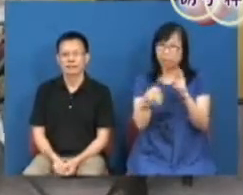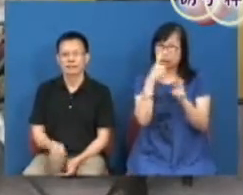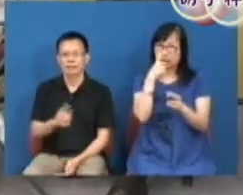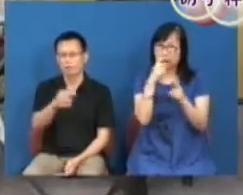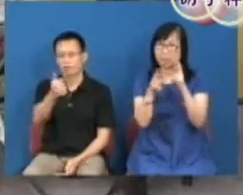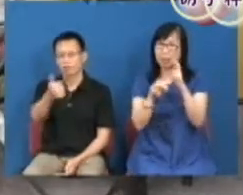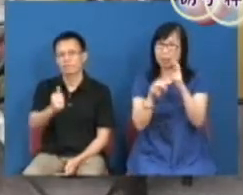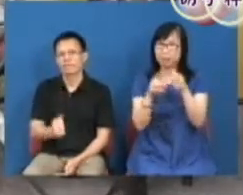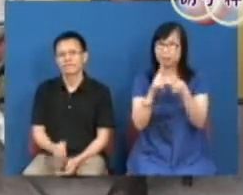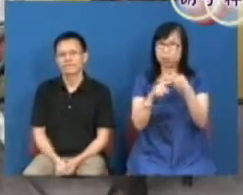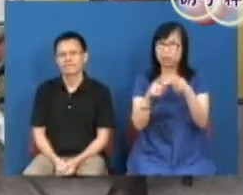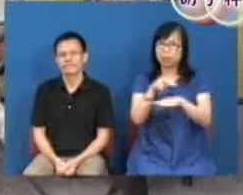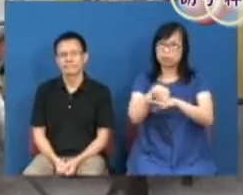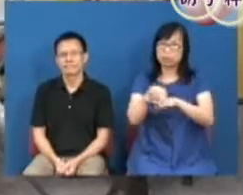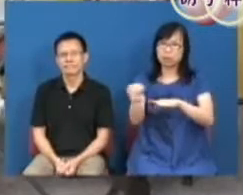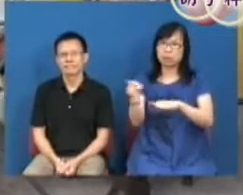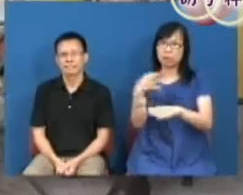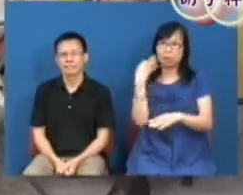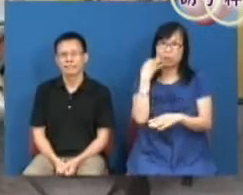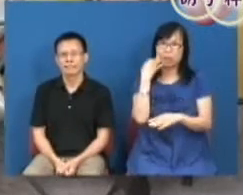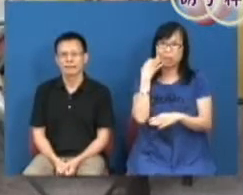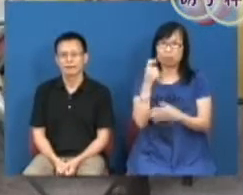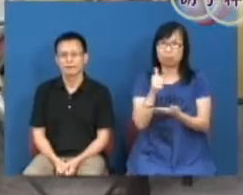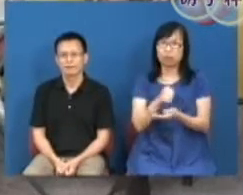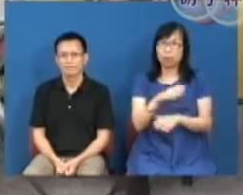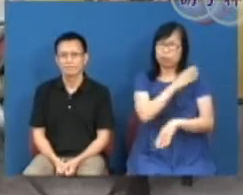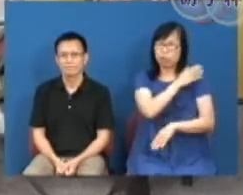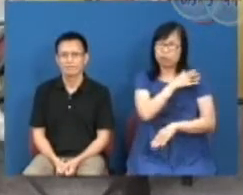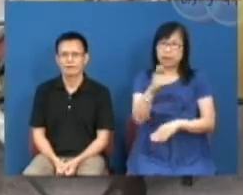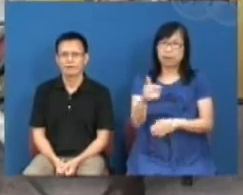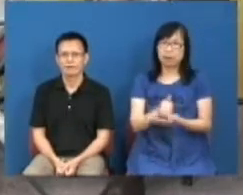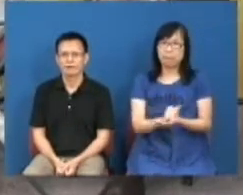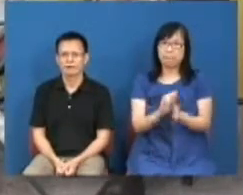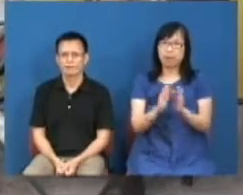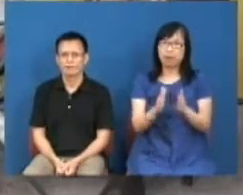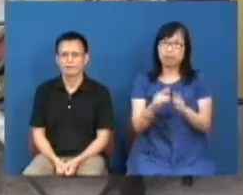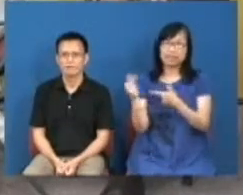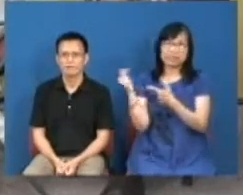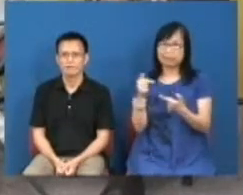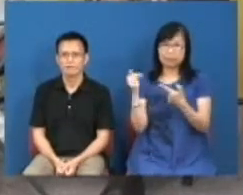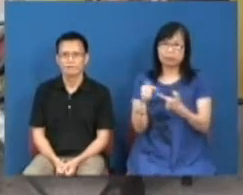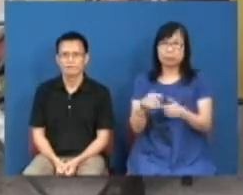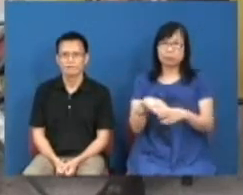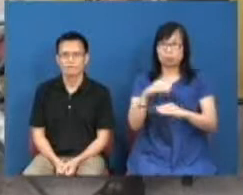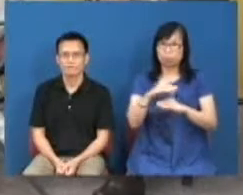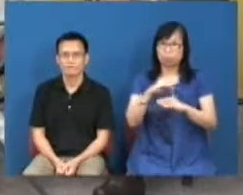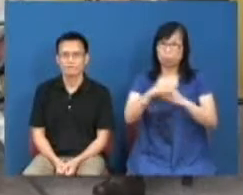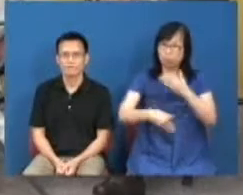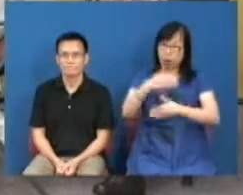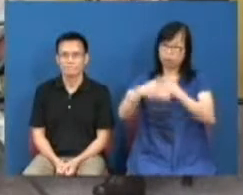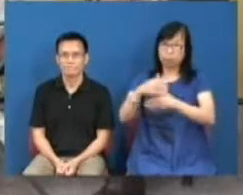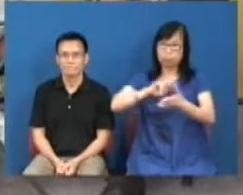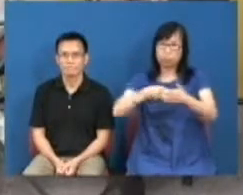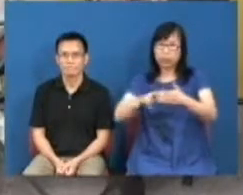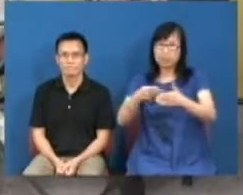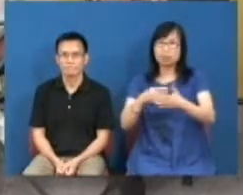工 程師。我們兩位嘉賓主持呢也都繼續幫我們呢延續我們的樓宇維修篇裏面最主要其